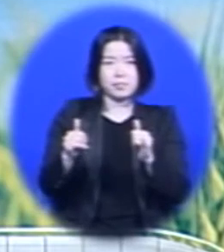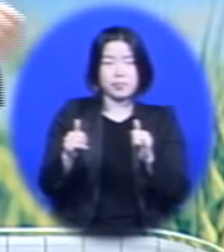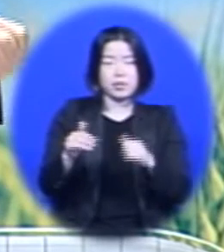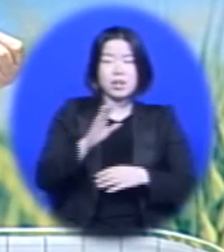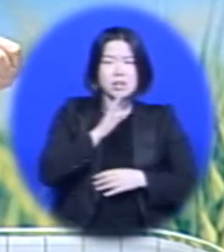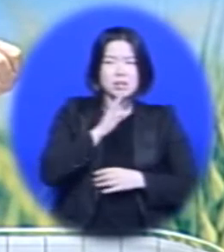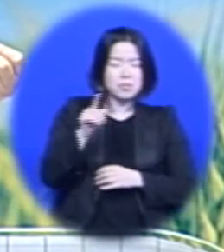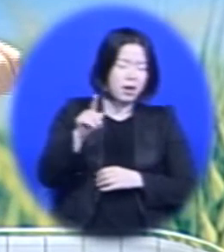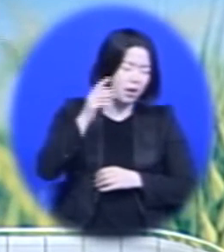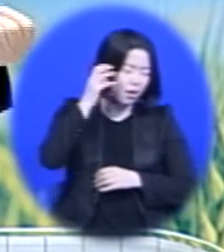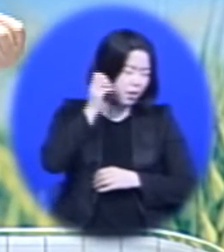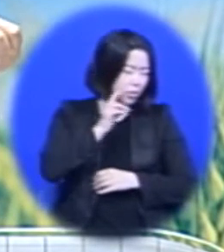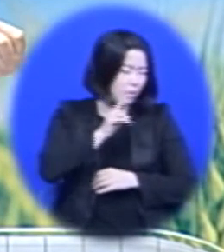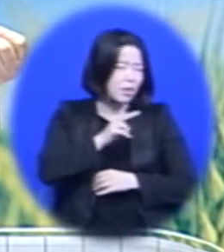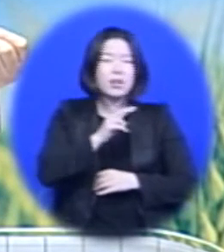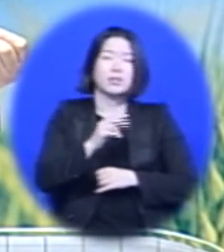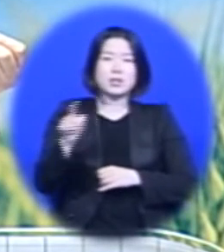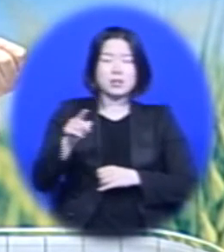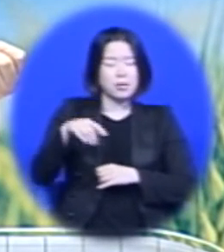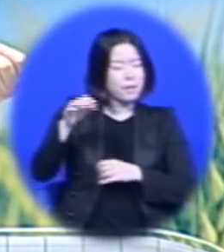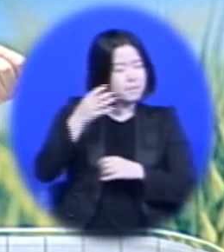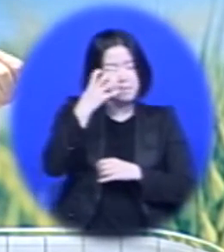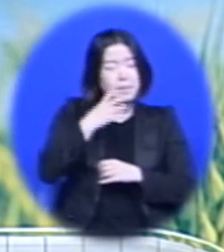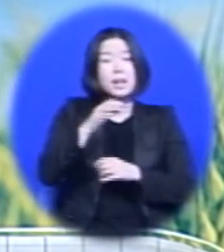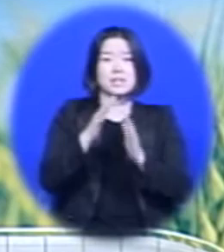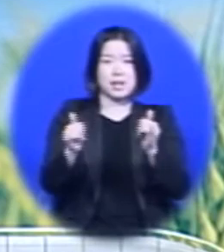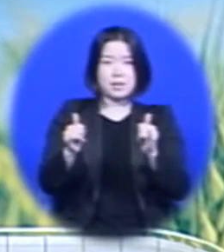정말 지긋지긋한 사람, 구질구질한 사람,